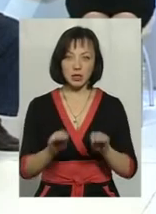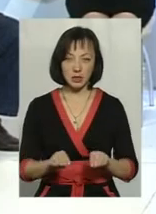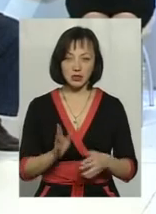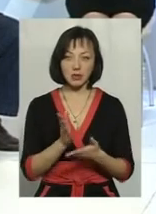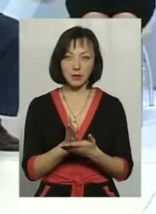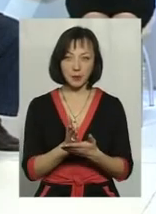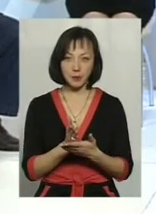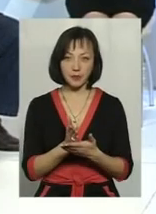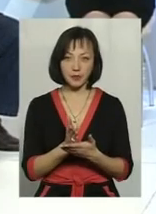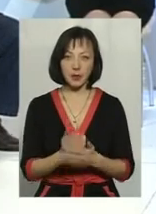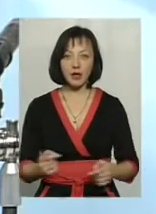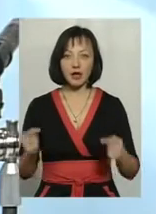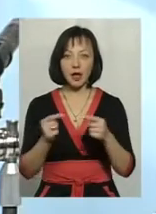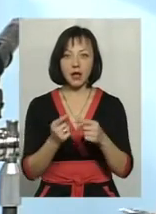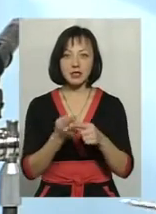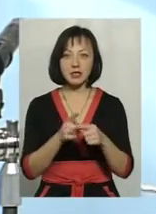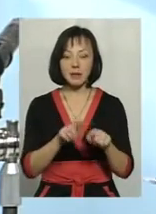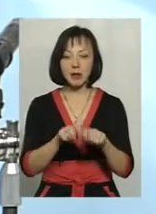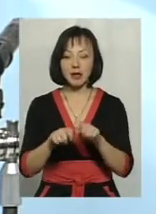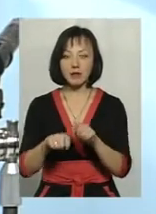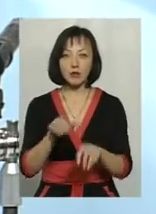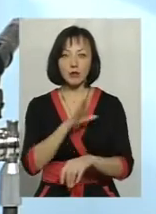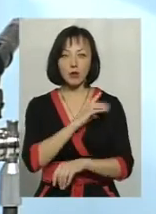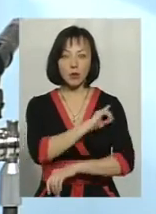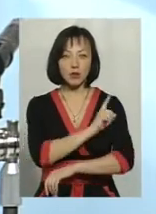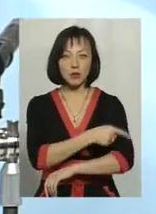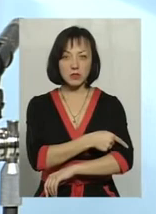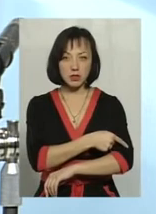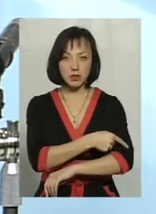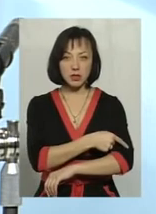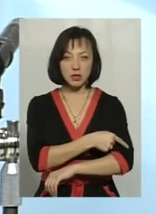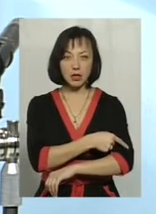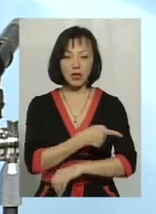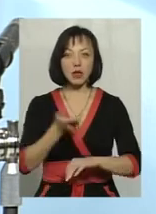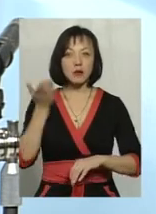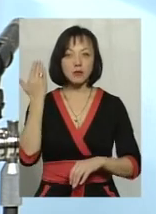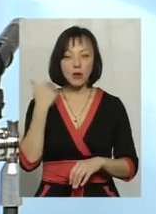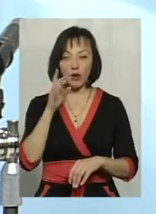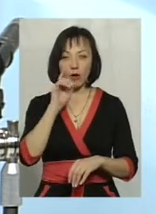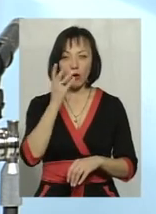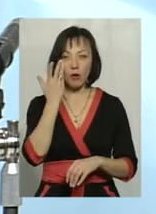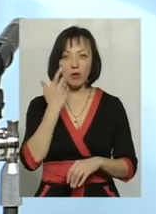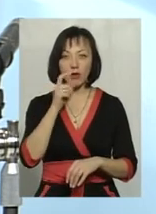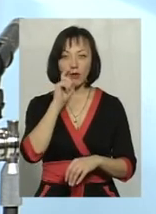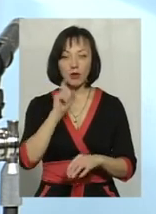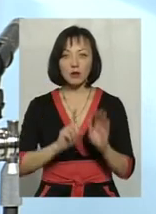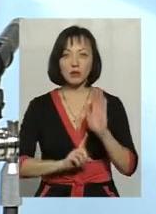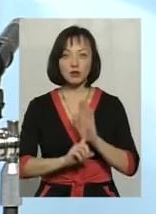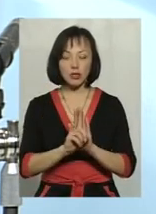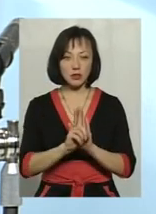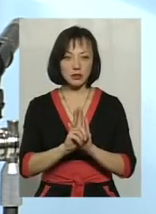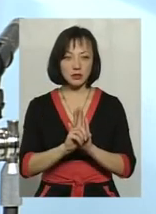є. І якраз ці перевірки були посилені з тих пір, коли в Україні почалися,